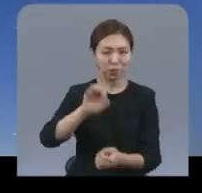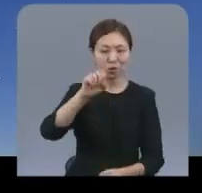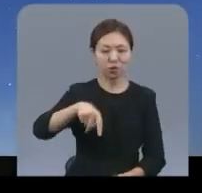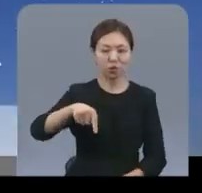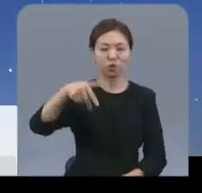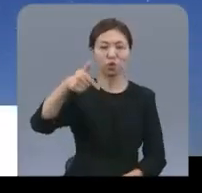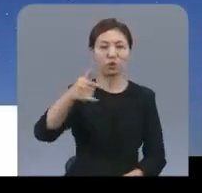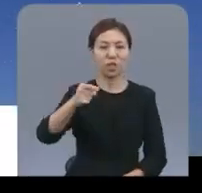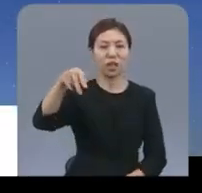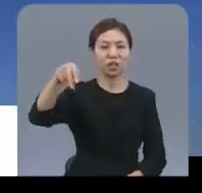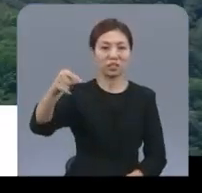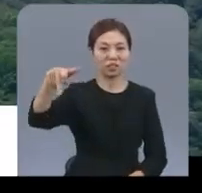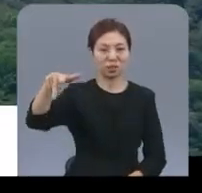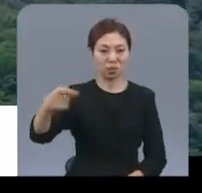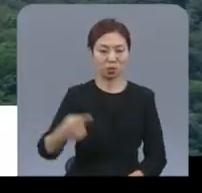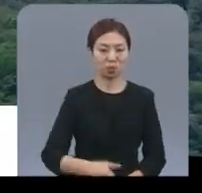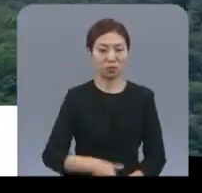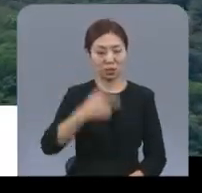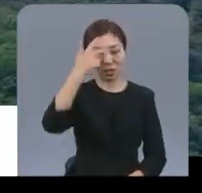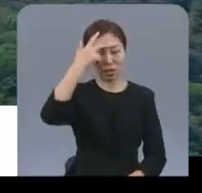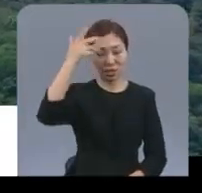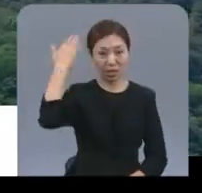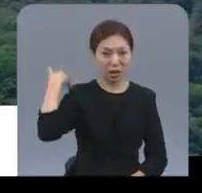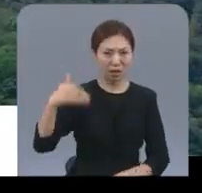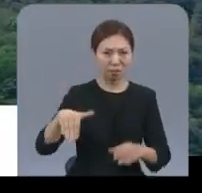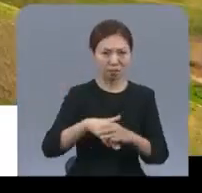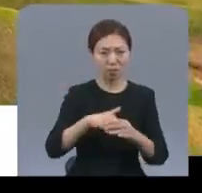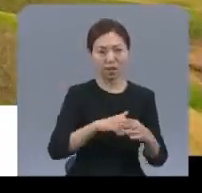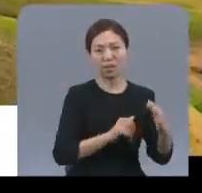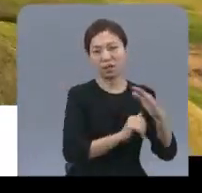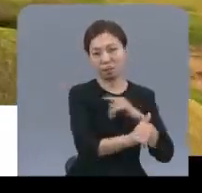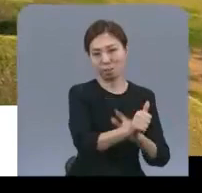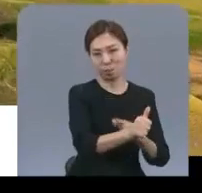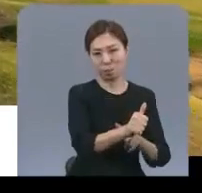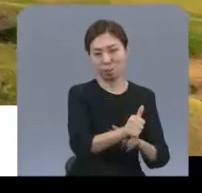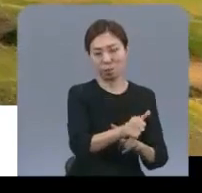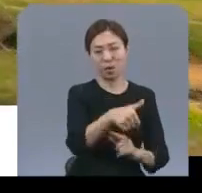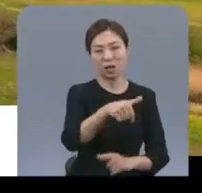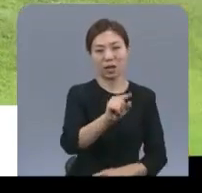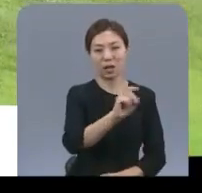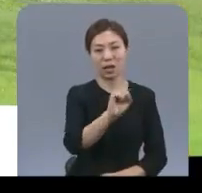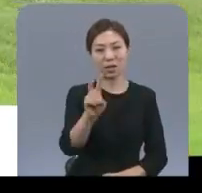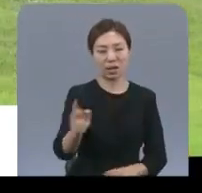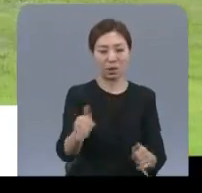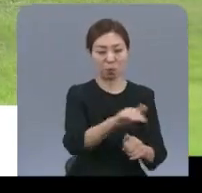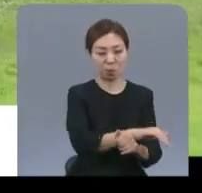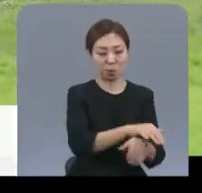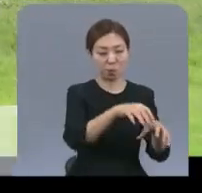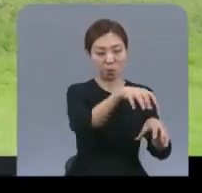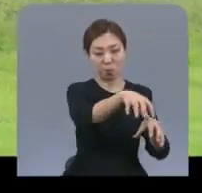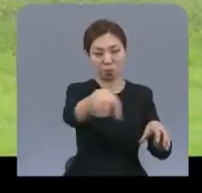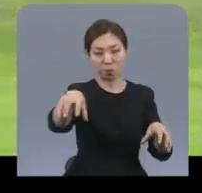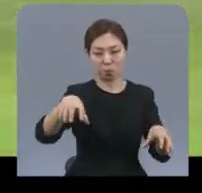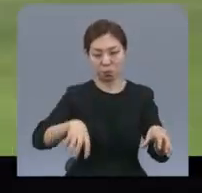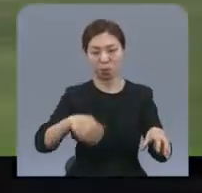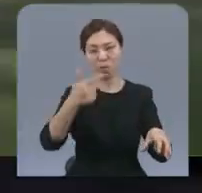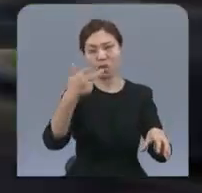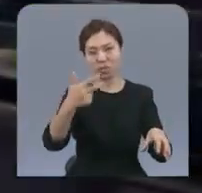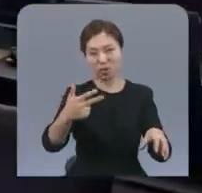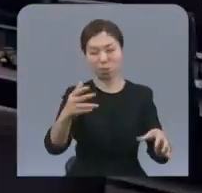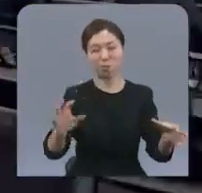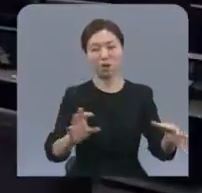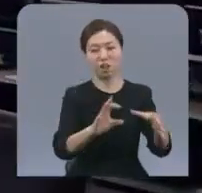quần thể lăng mộ Kaya gồm 7 di tích triều đại Kaya còn lại ở phía Nam bán đảo Hàn Quốc đã được đưa vào danh sách di sản văn hóa thế giới